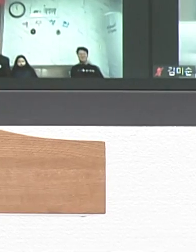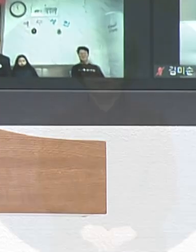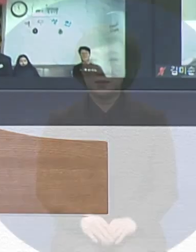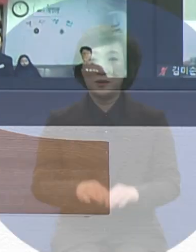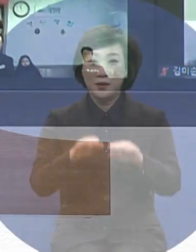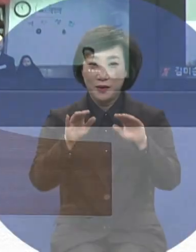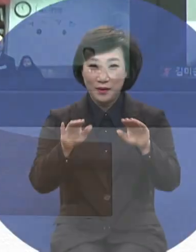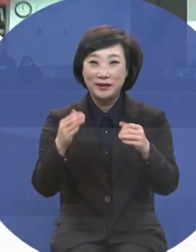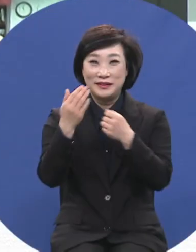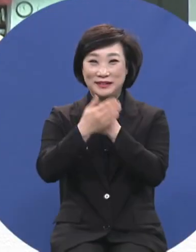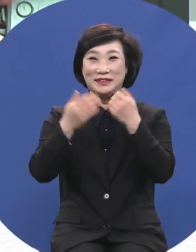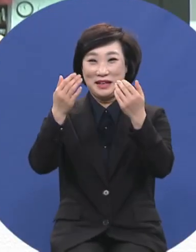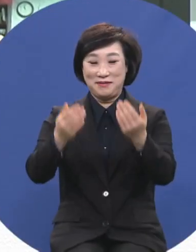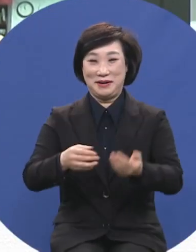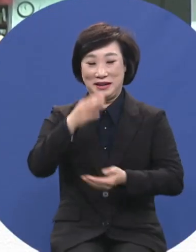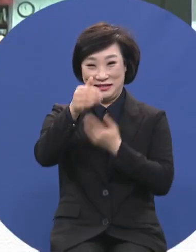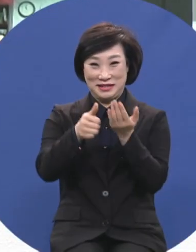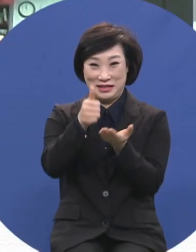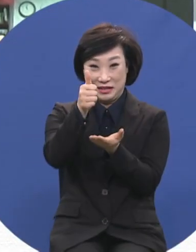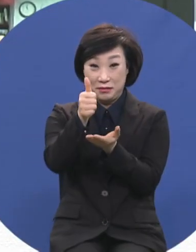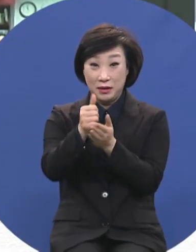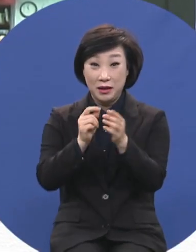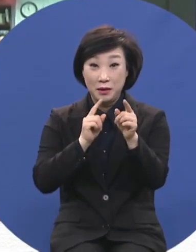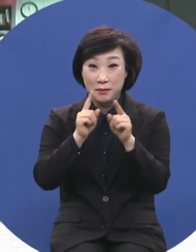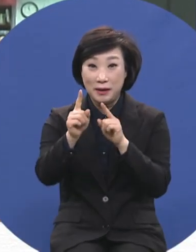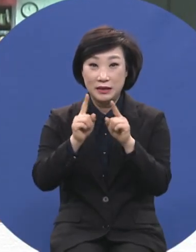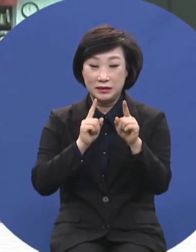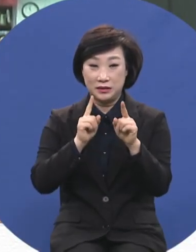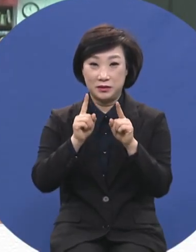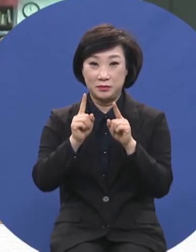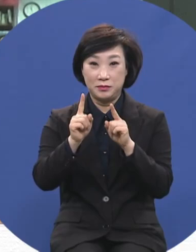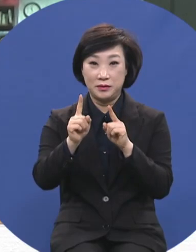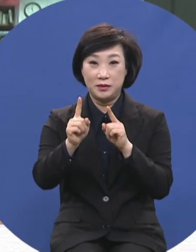은혜 받으실 하나님 말씀은